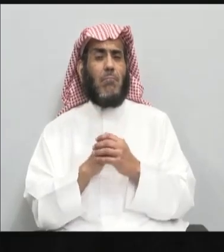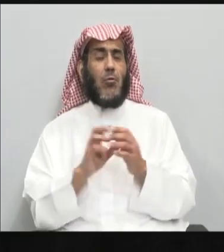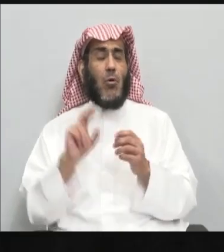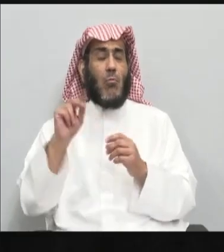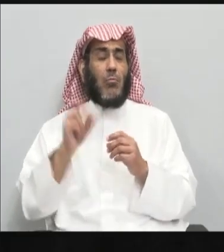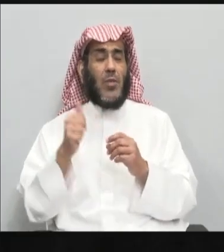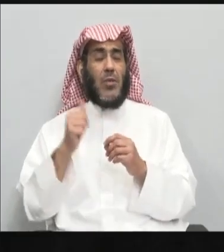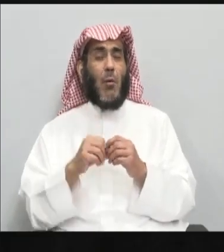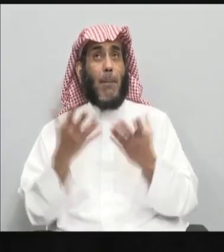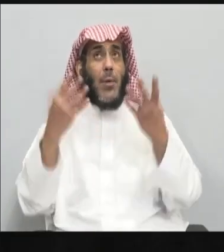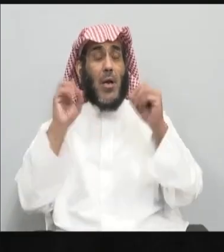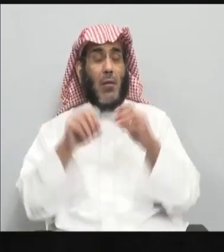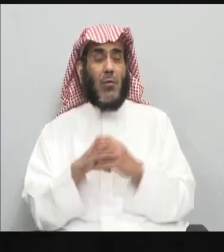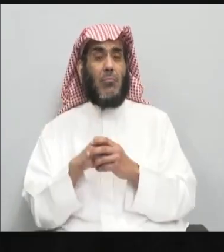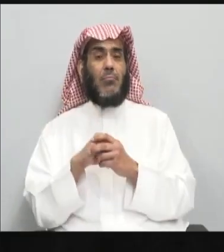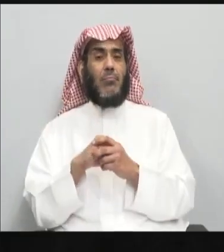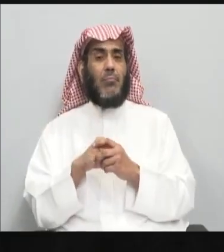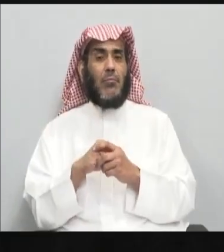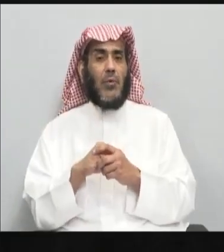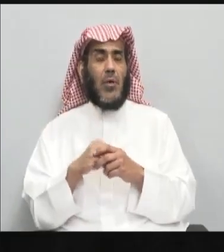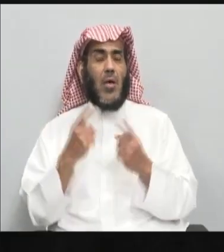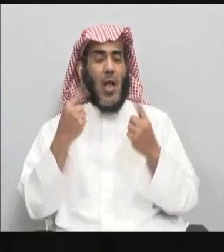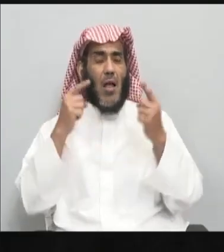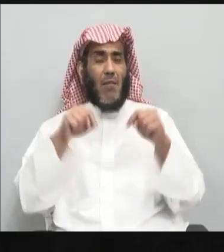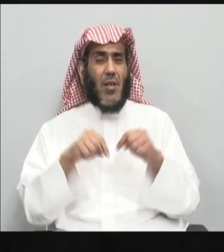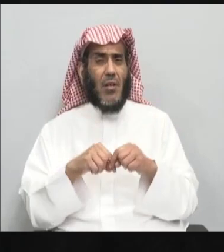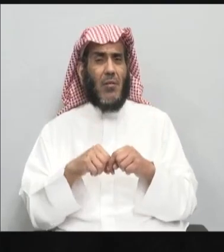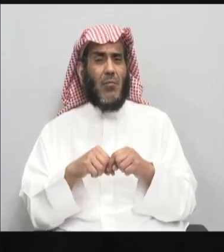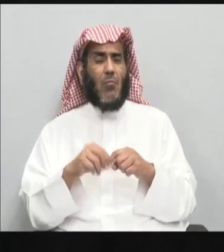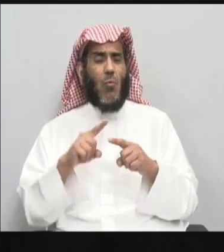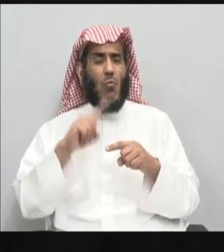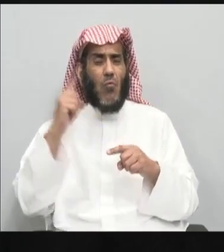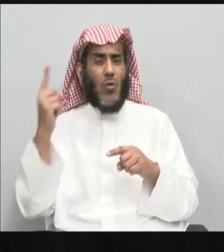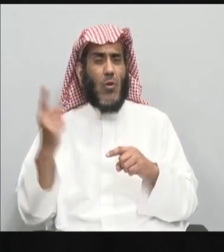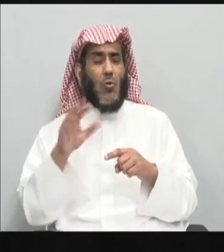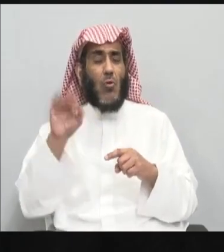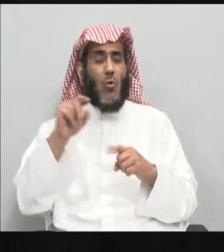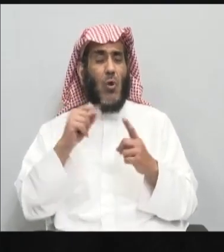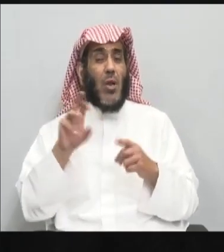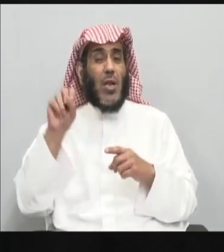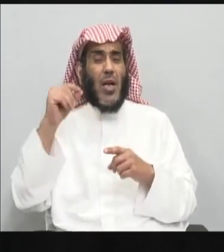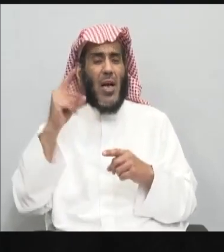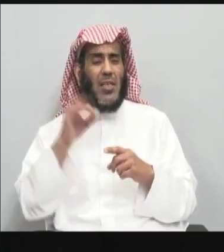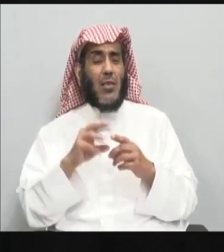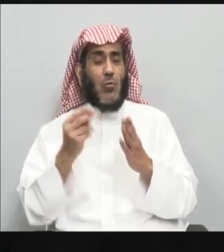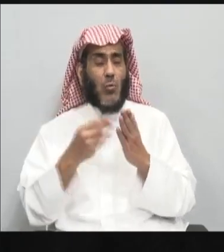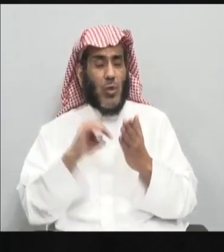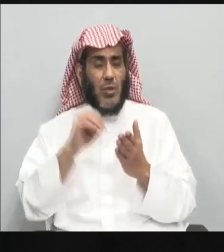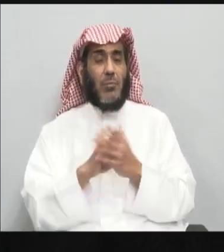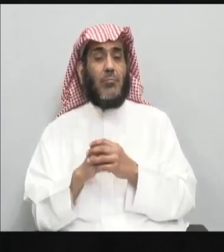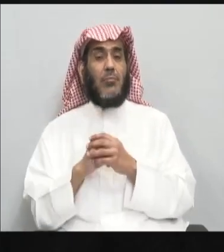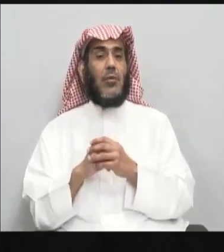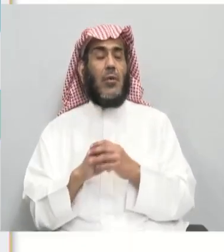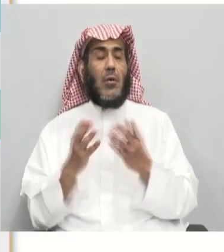مبدعين بارك الله فيكم الحياه في كل قطره ندون الاجابه